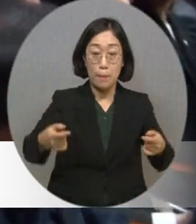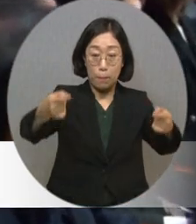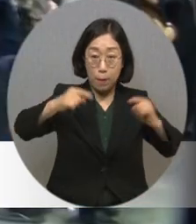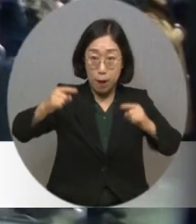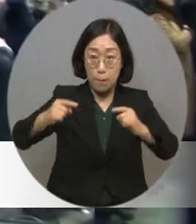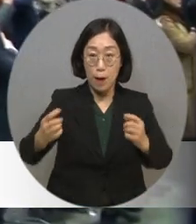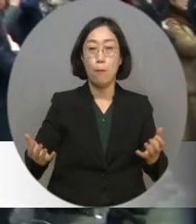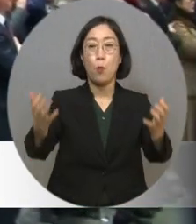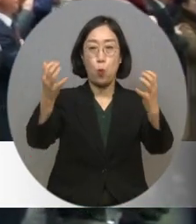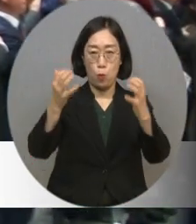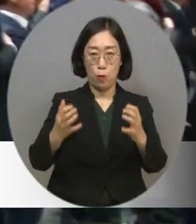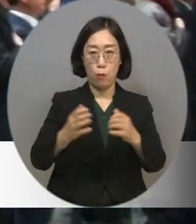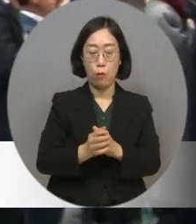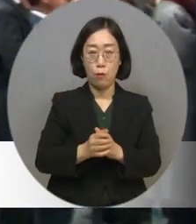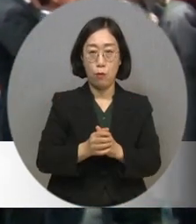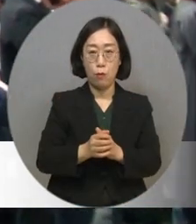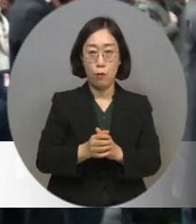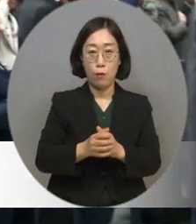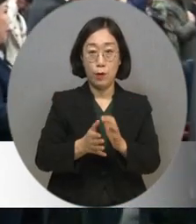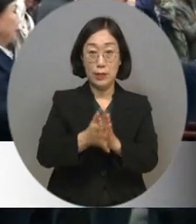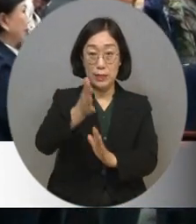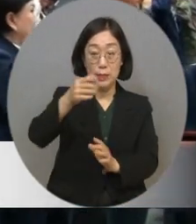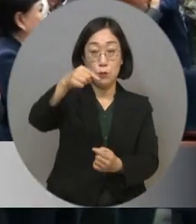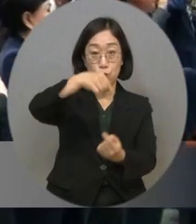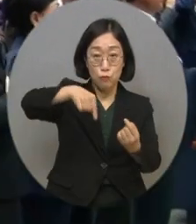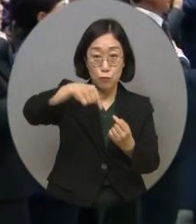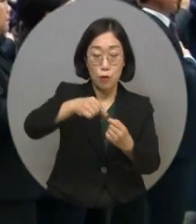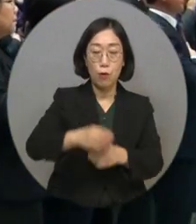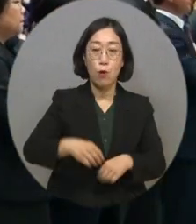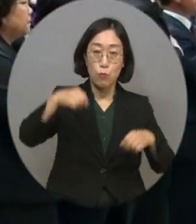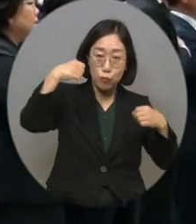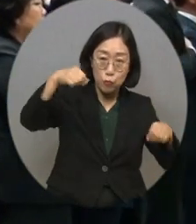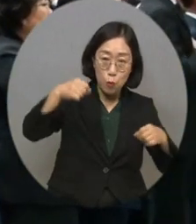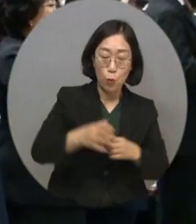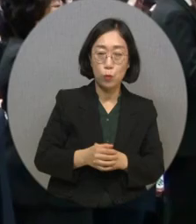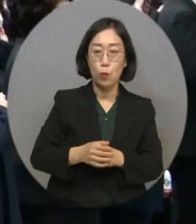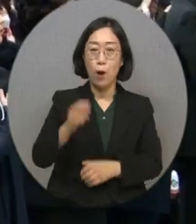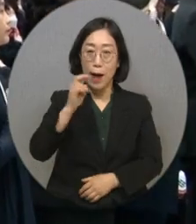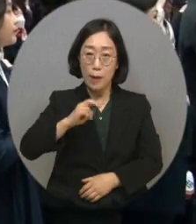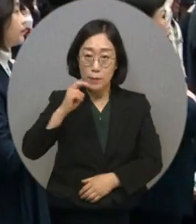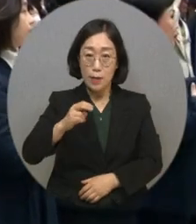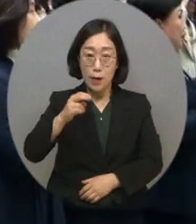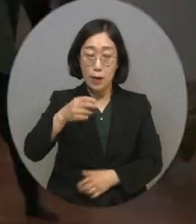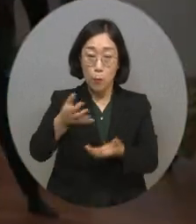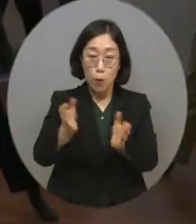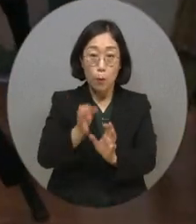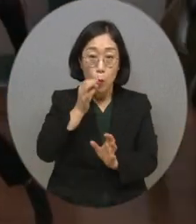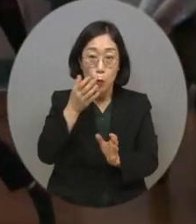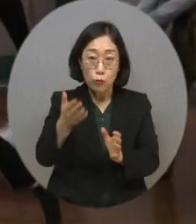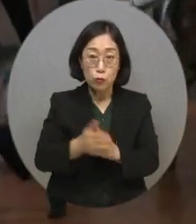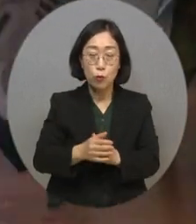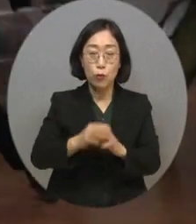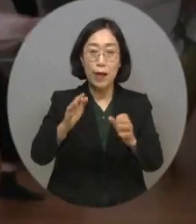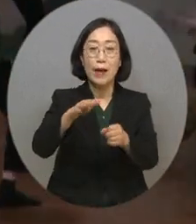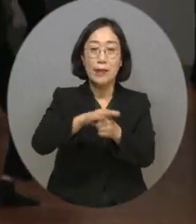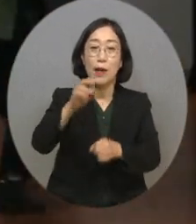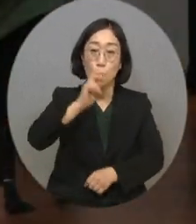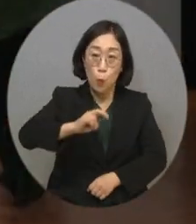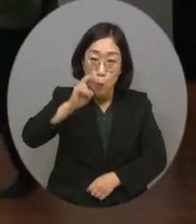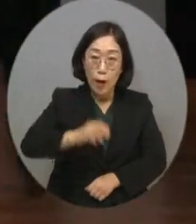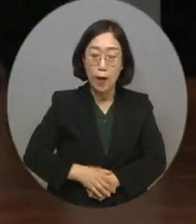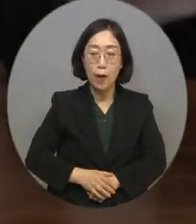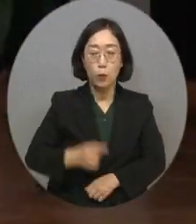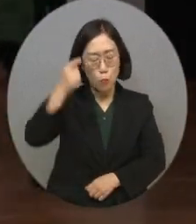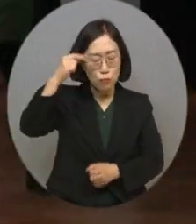참석했습니다. 시립무용단과 시립합창단의 공연, 애국가, 묵념, 시민들은 고요히